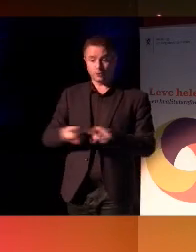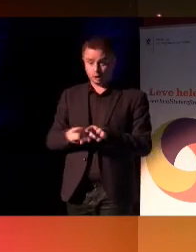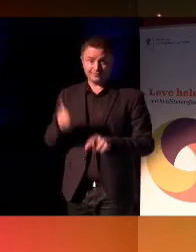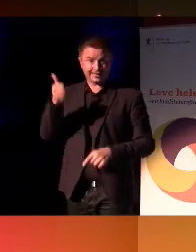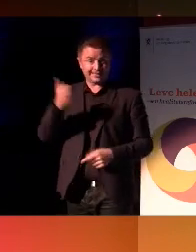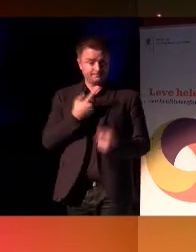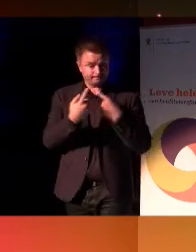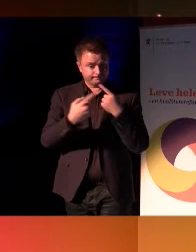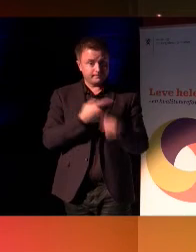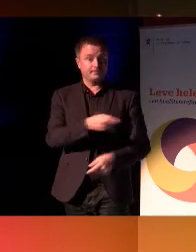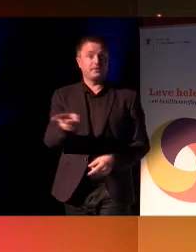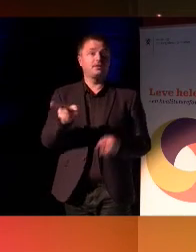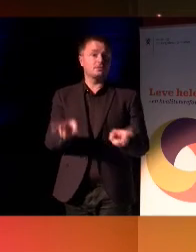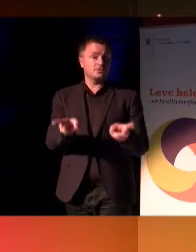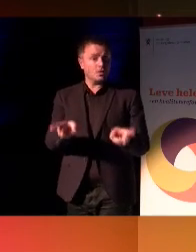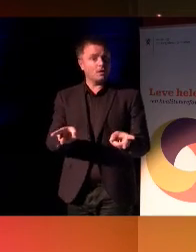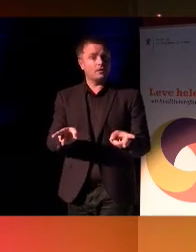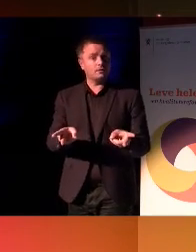også.